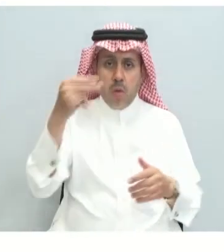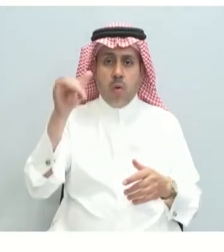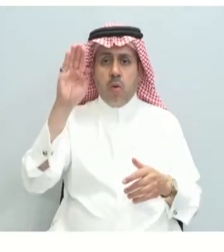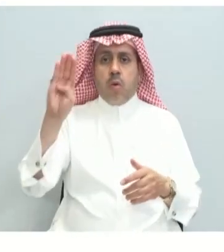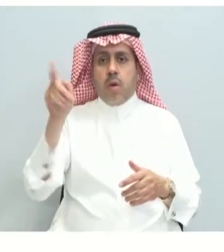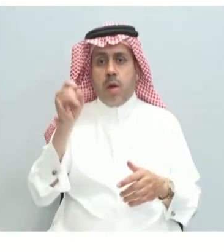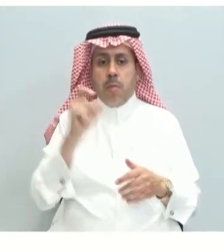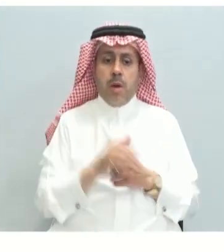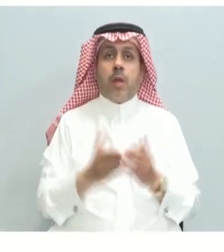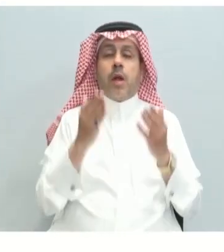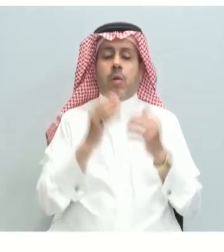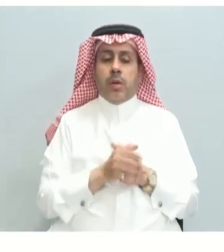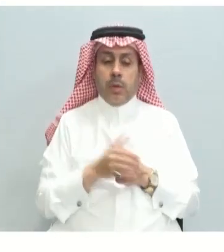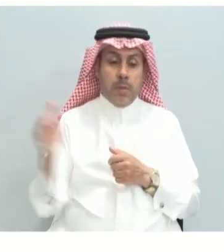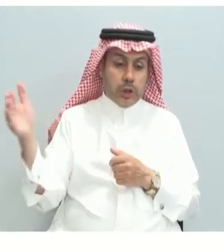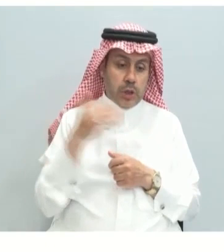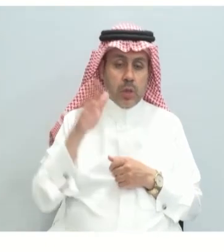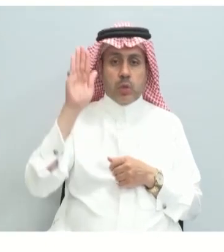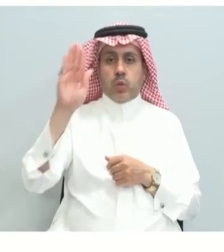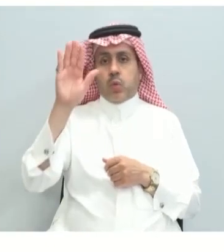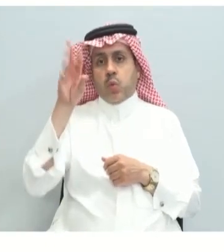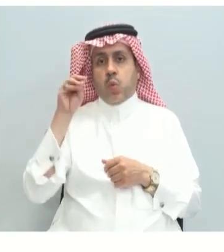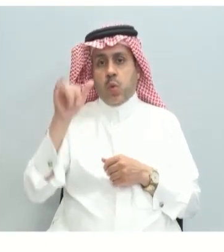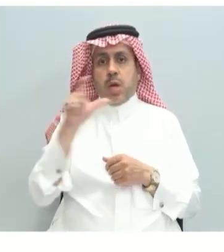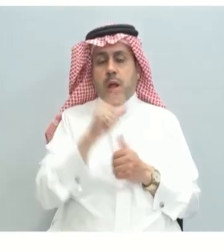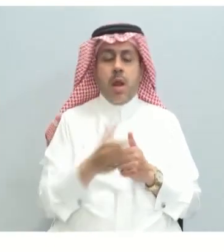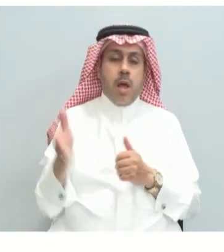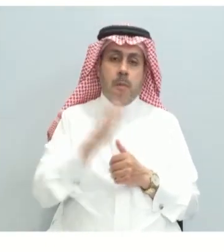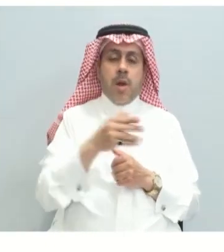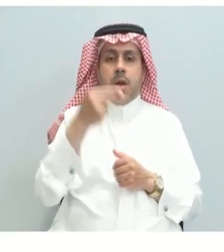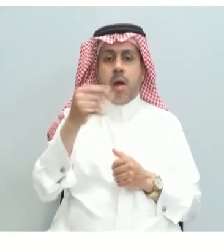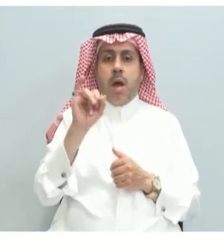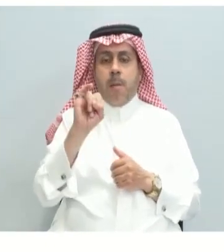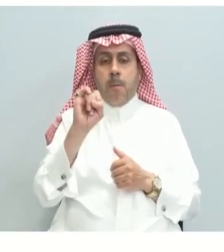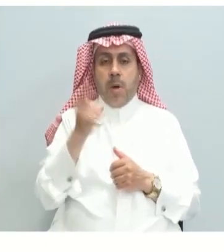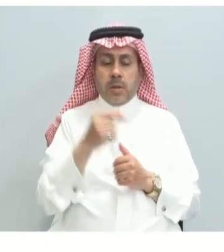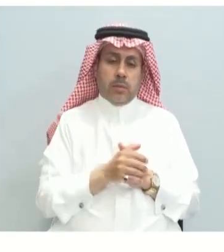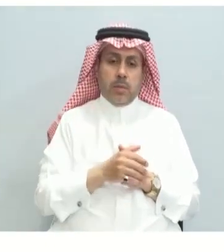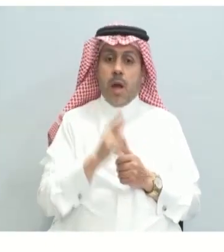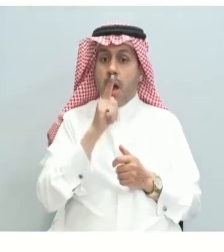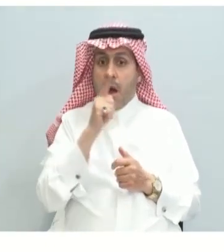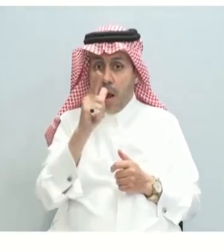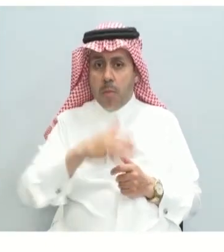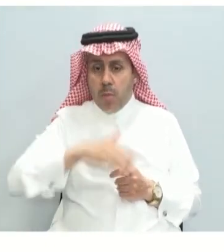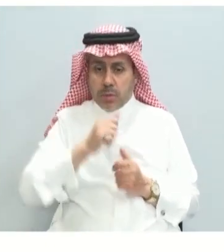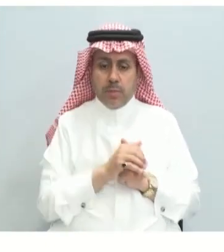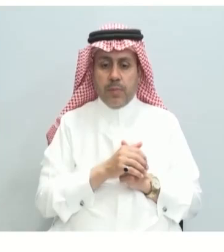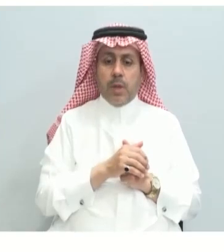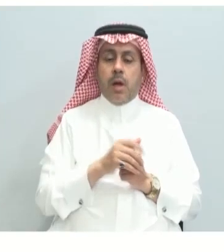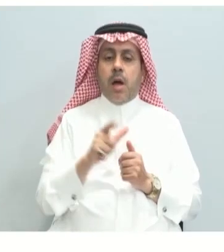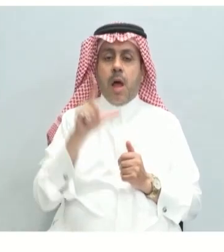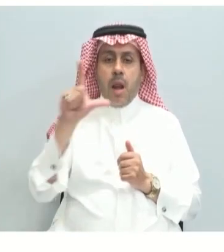بن عمرو قال النبي صلى الله عليه وسلم: لقد سهل لكم